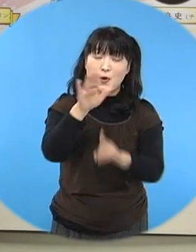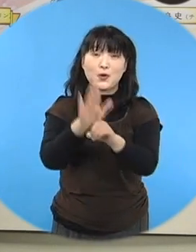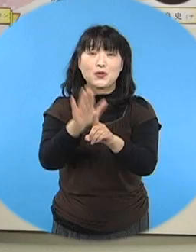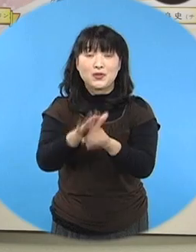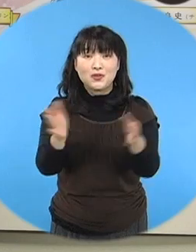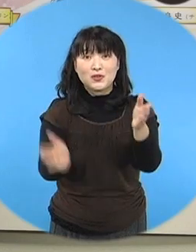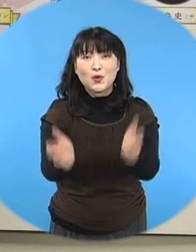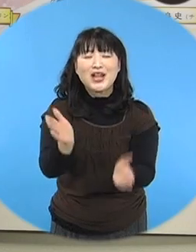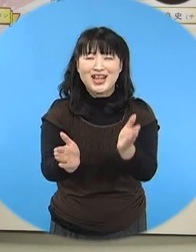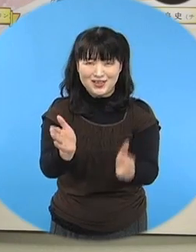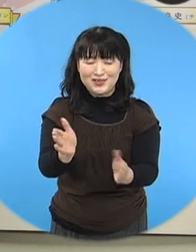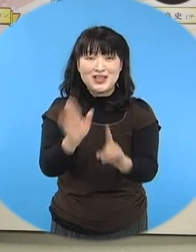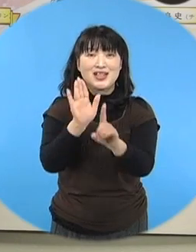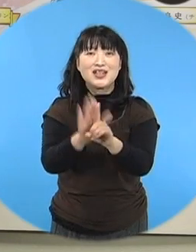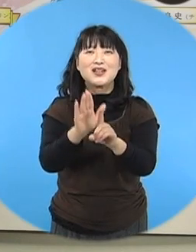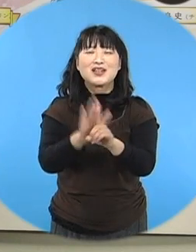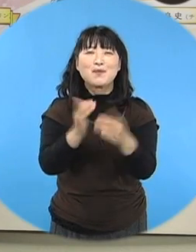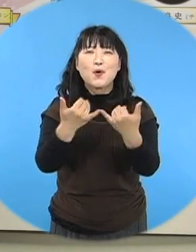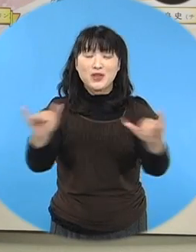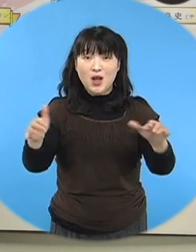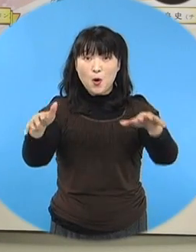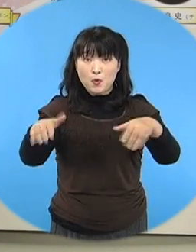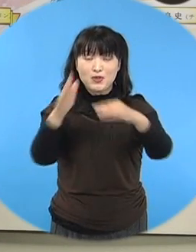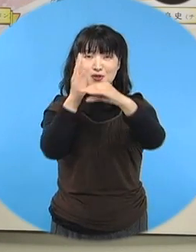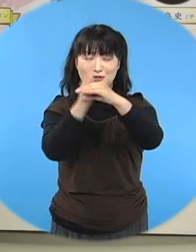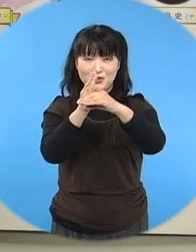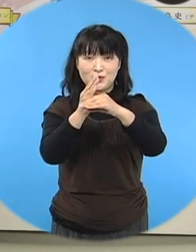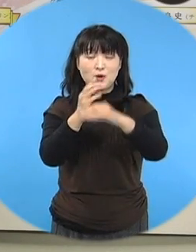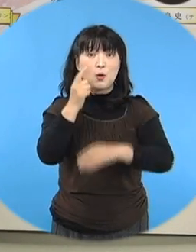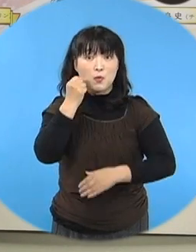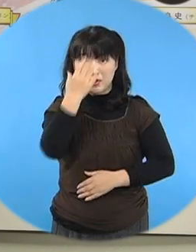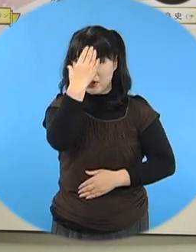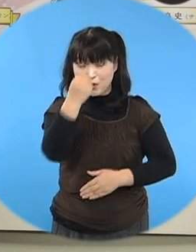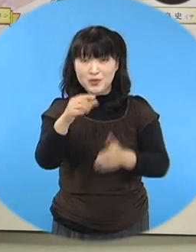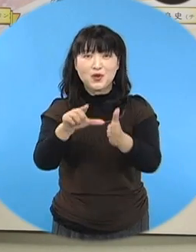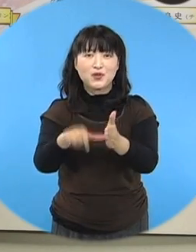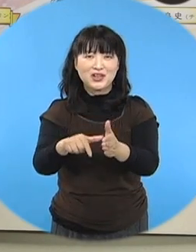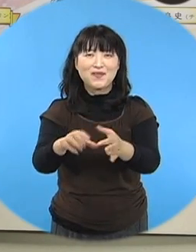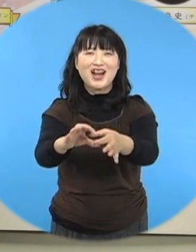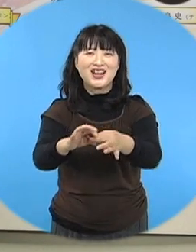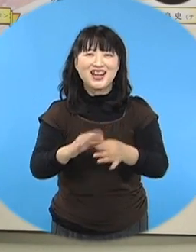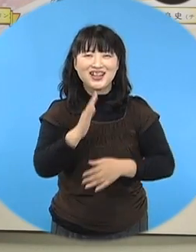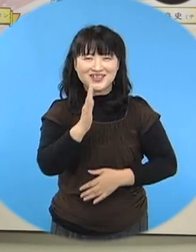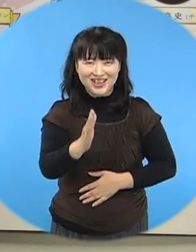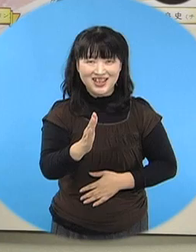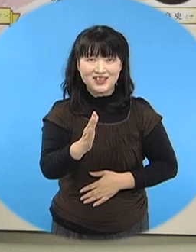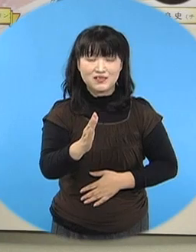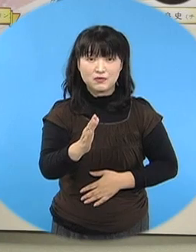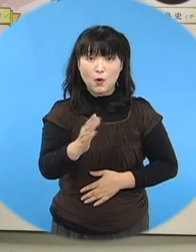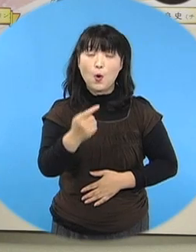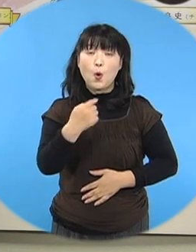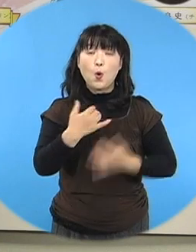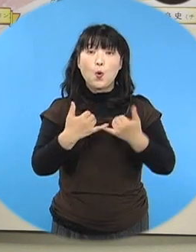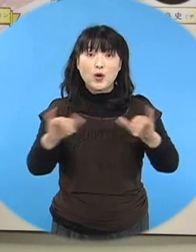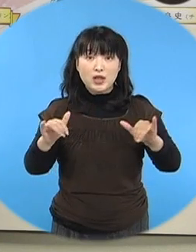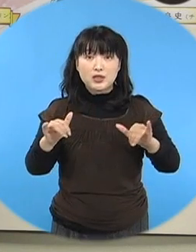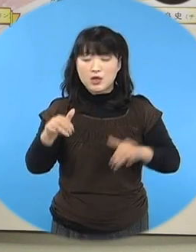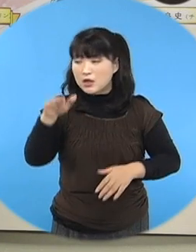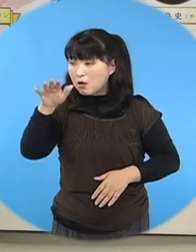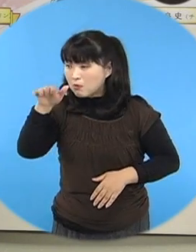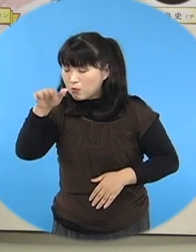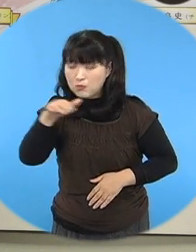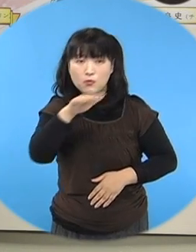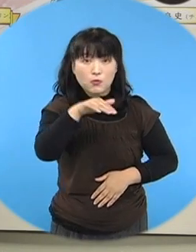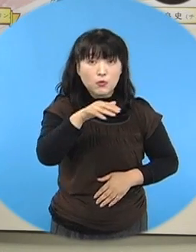ターも募集しております。興味がありましたらぜひご連絡ください。また私たちがお声かけでき